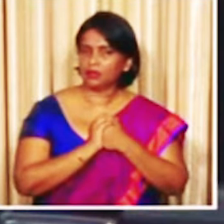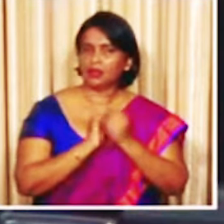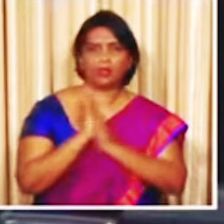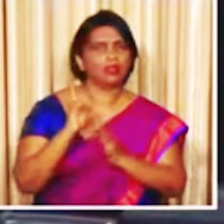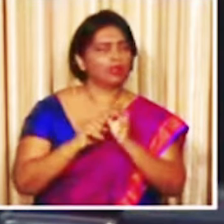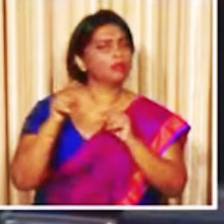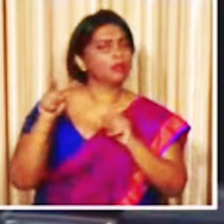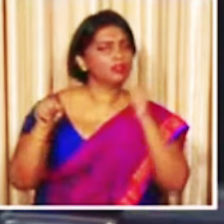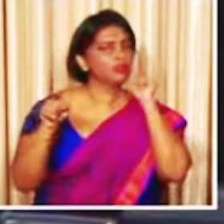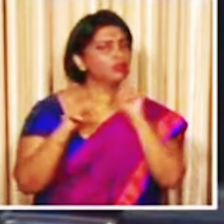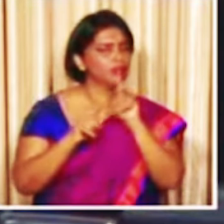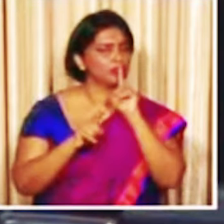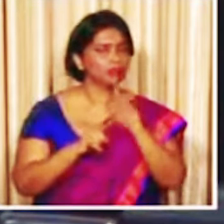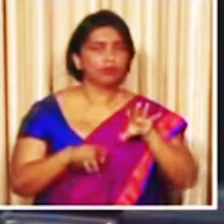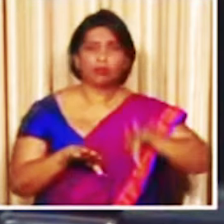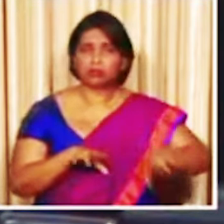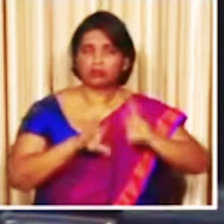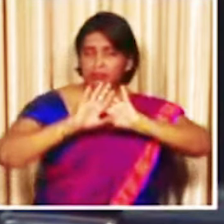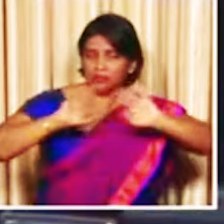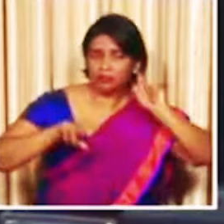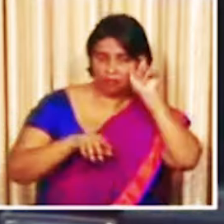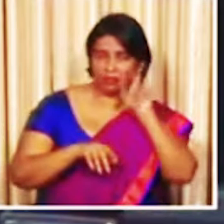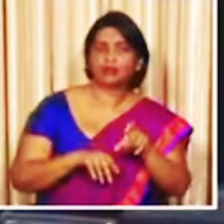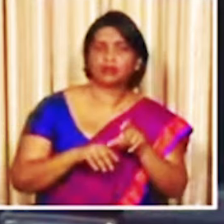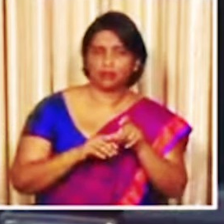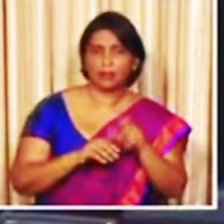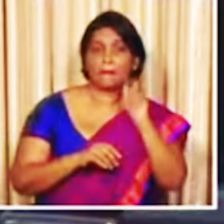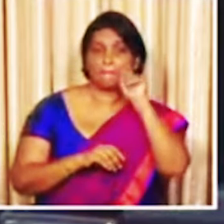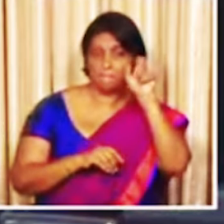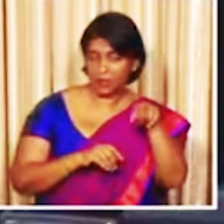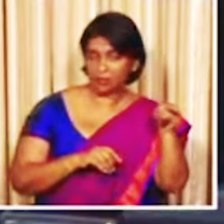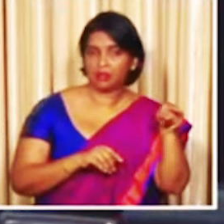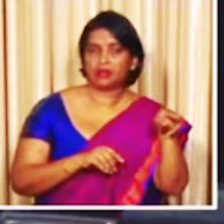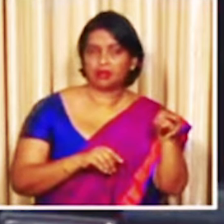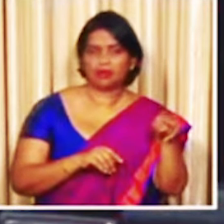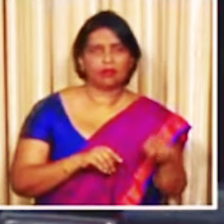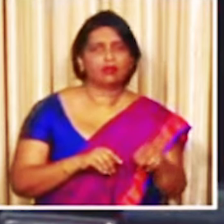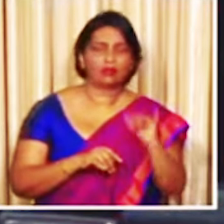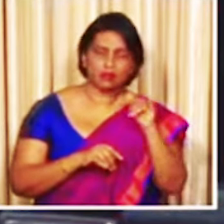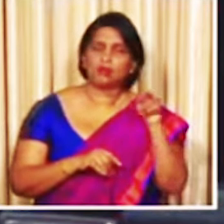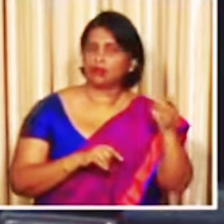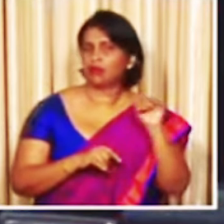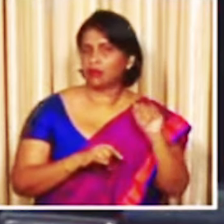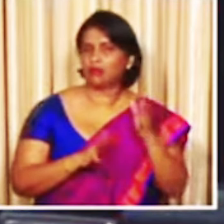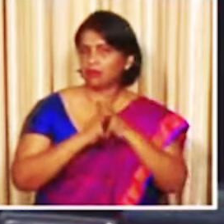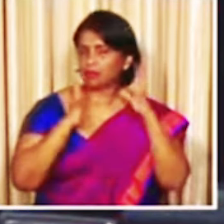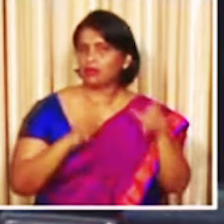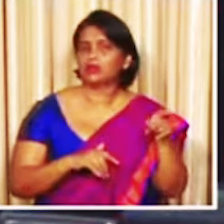මන්ත්‍රීතුමා මේ ප්‍රකාශයක් කරා මේ ගුදමාර්ගයේ චෙක් කිරීමක් පිළිබඳව පිරිමි අයගේ. එහෙම වෙන්න ඇති, මොකද හුඟක්